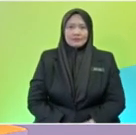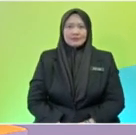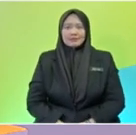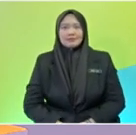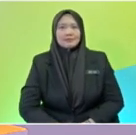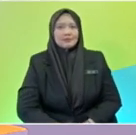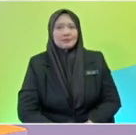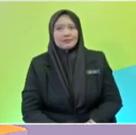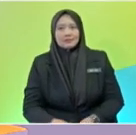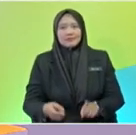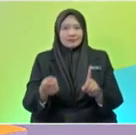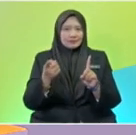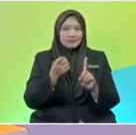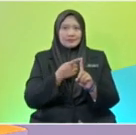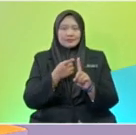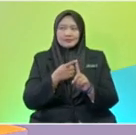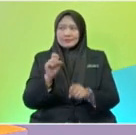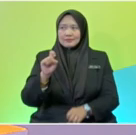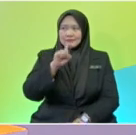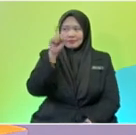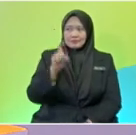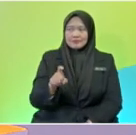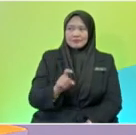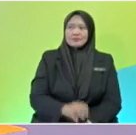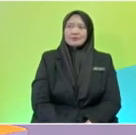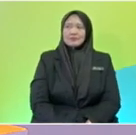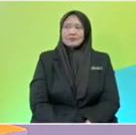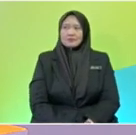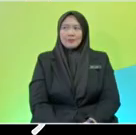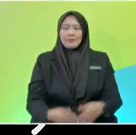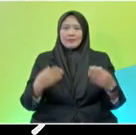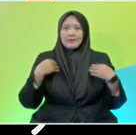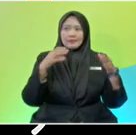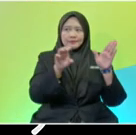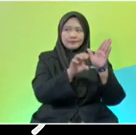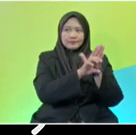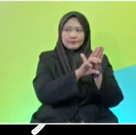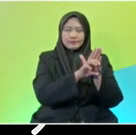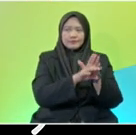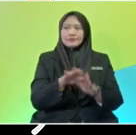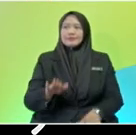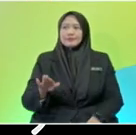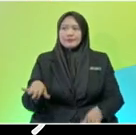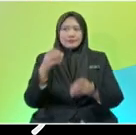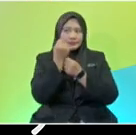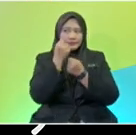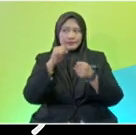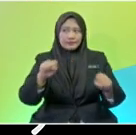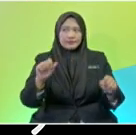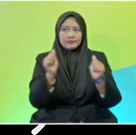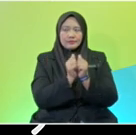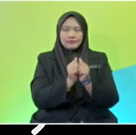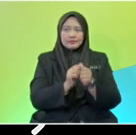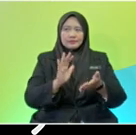yang pertama soalnya nampak Tuh ada gambarnya dan adik-adik semua bersihin dengan kertas masing-masing